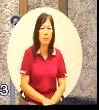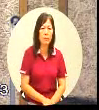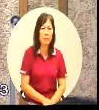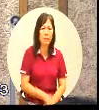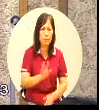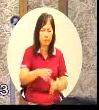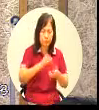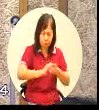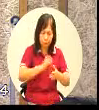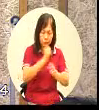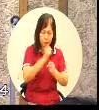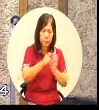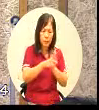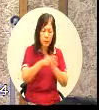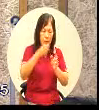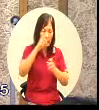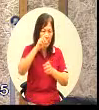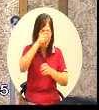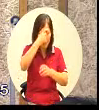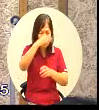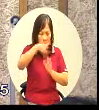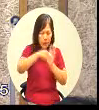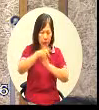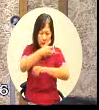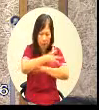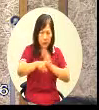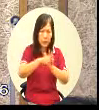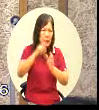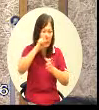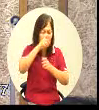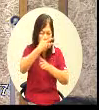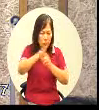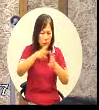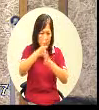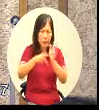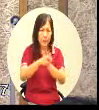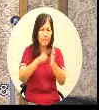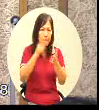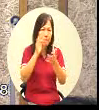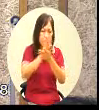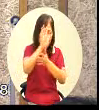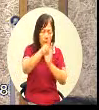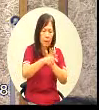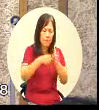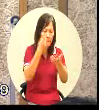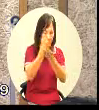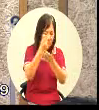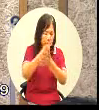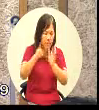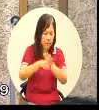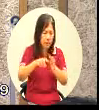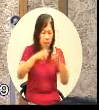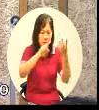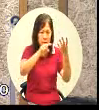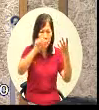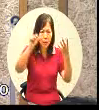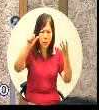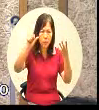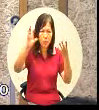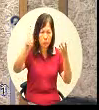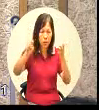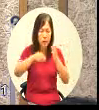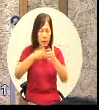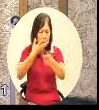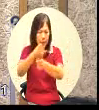执行的，就是我们的凤山溪污水厂这个部分，未来在107年以后，每天会提供4.5万吨给这一个临海工业区